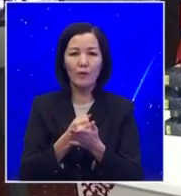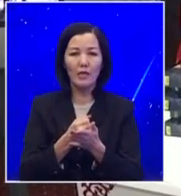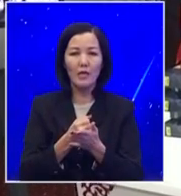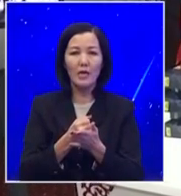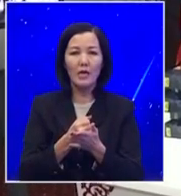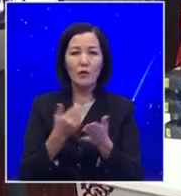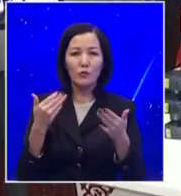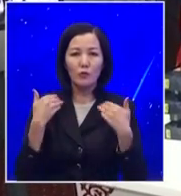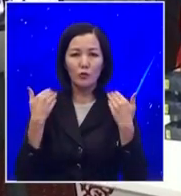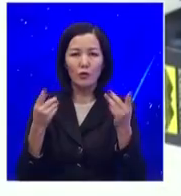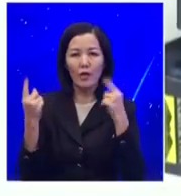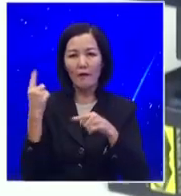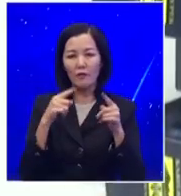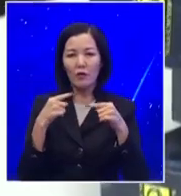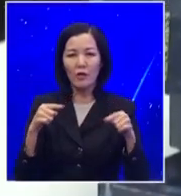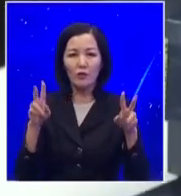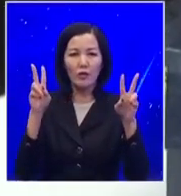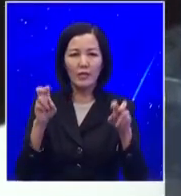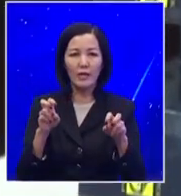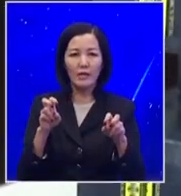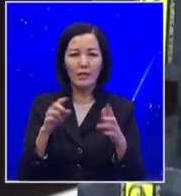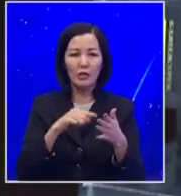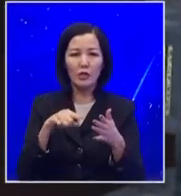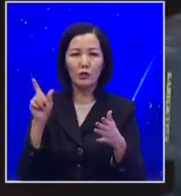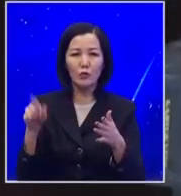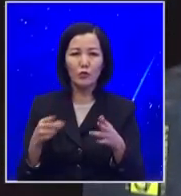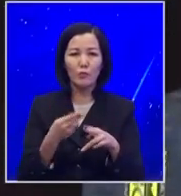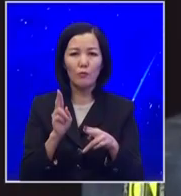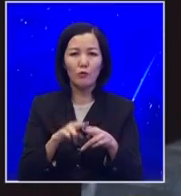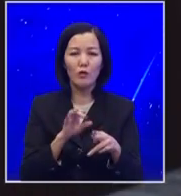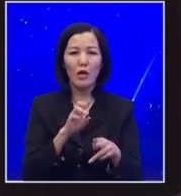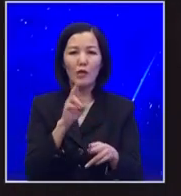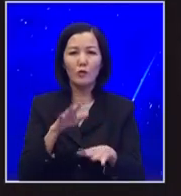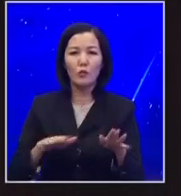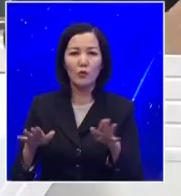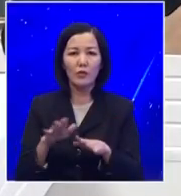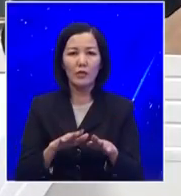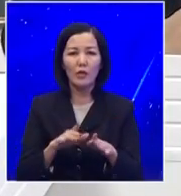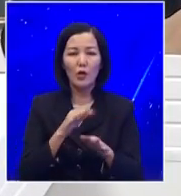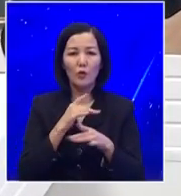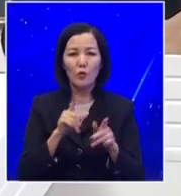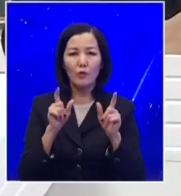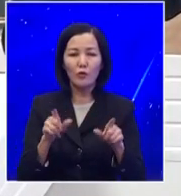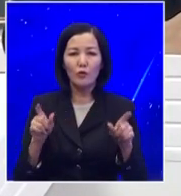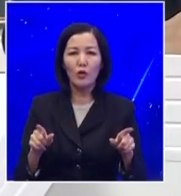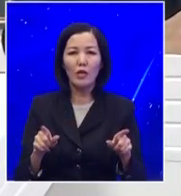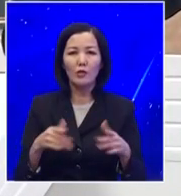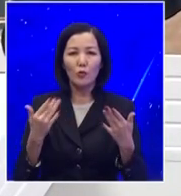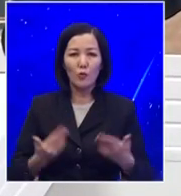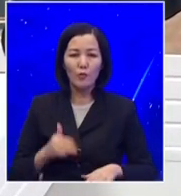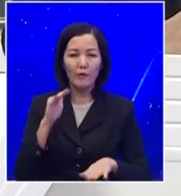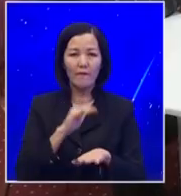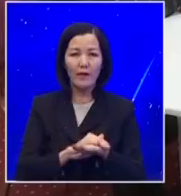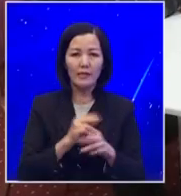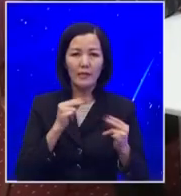басылды. Автор түрлі мазмұнда қалам тербеп жүрген жазушы. Бұл жолы киелі Ақсу өңірінен шыққан көпке белгілі тұлғалар олардың өмір дерегі